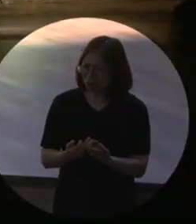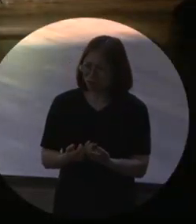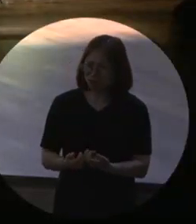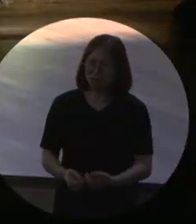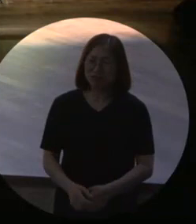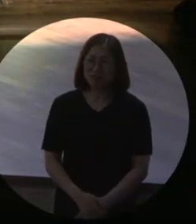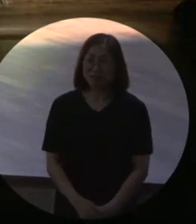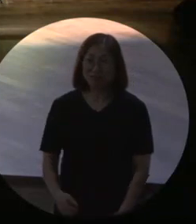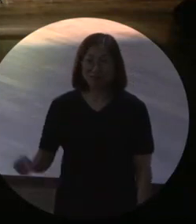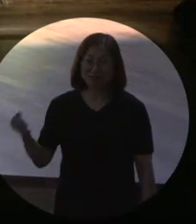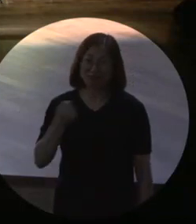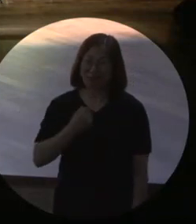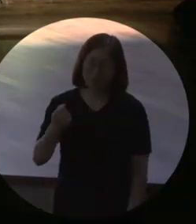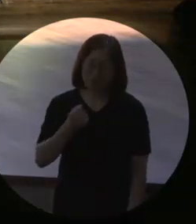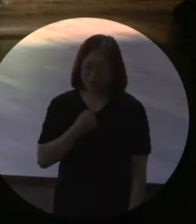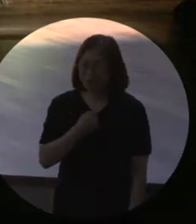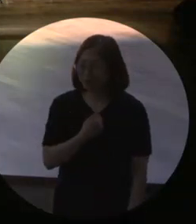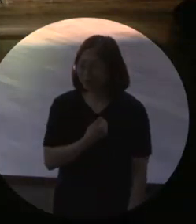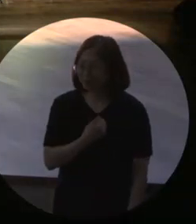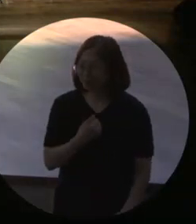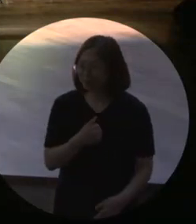아우 답답해.